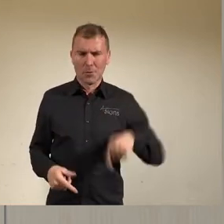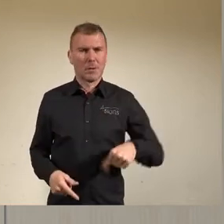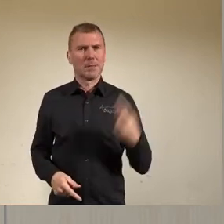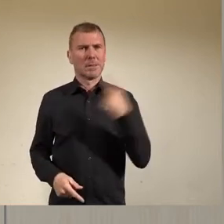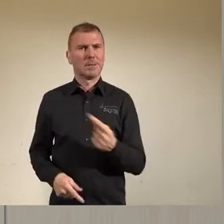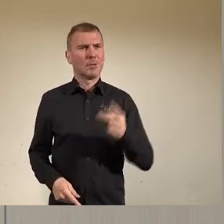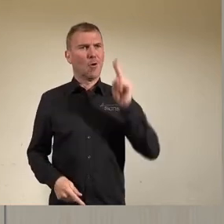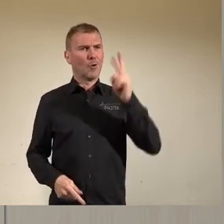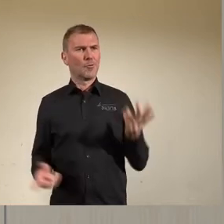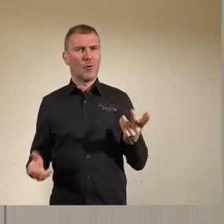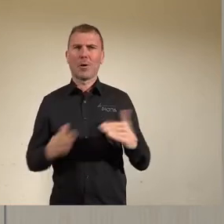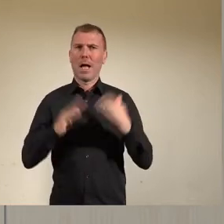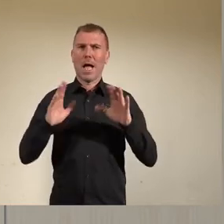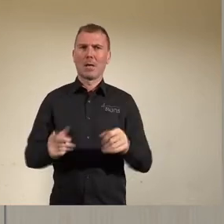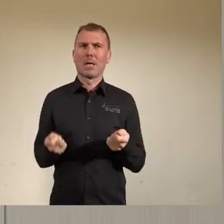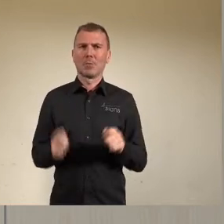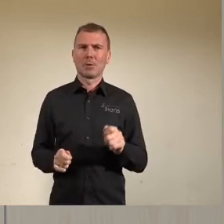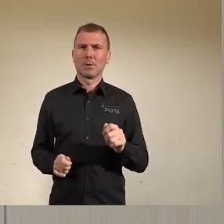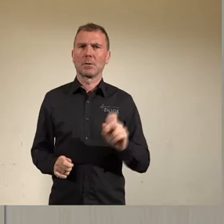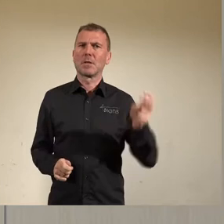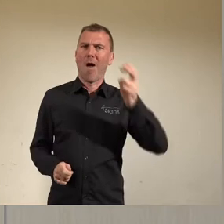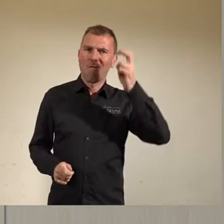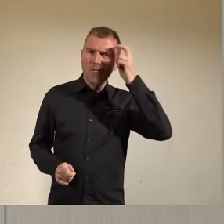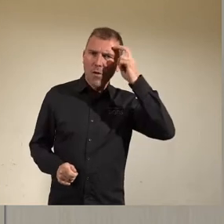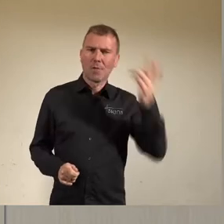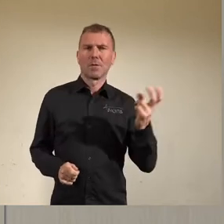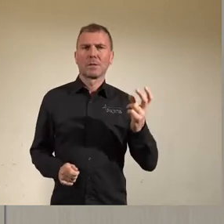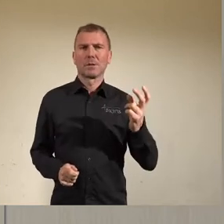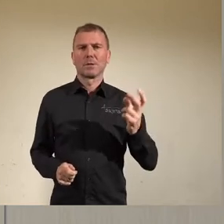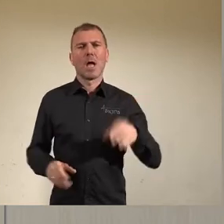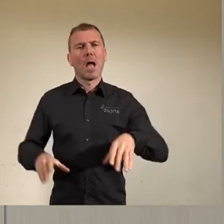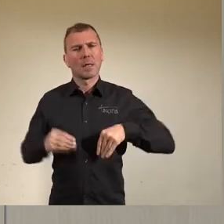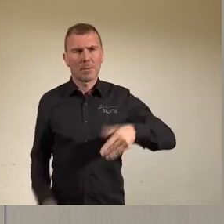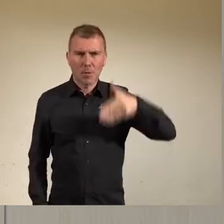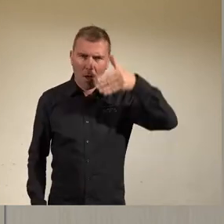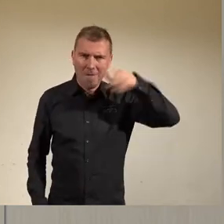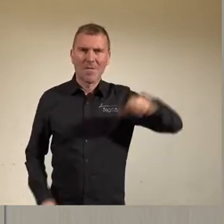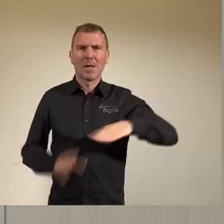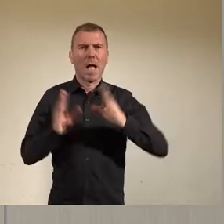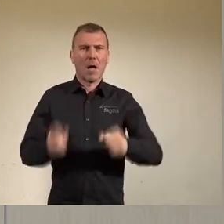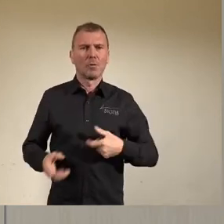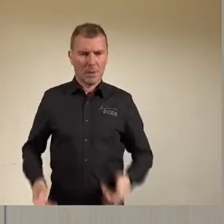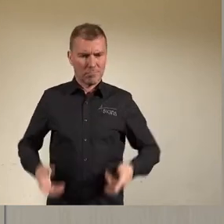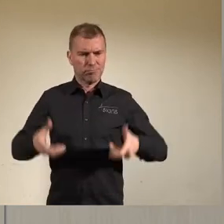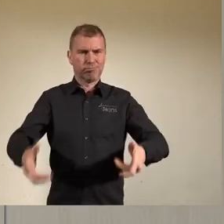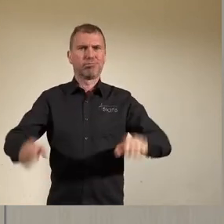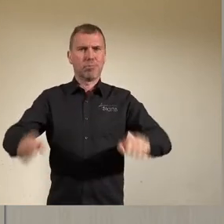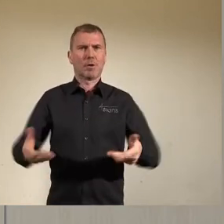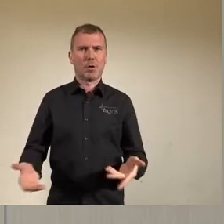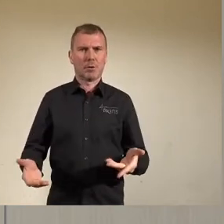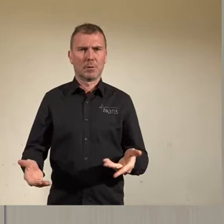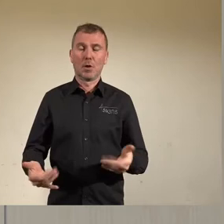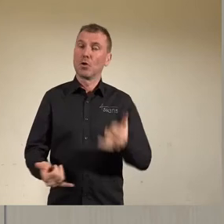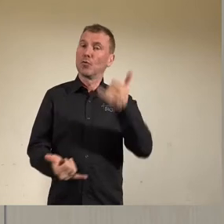Jahr einen seriösen und auch, ich glaube, genehmigungsfähigen Haushalt auf den Tisch legen können. Lassen Sie mich